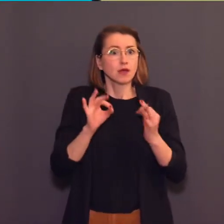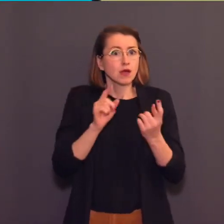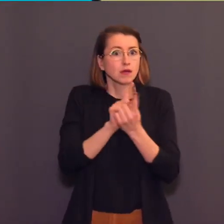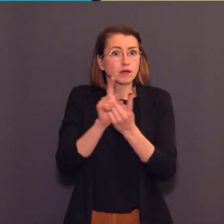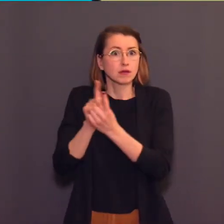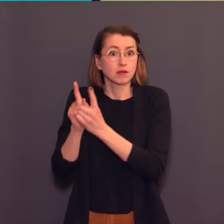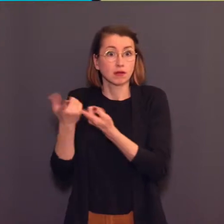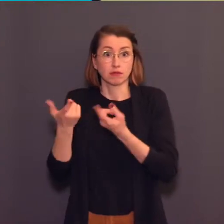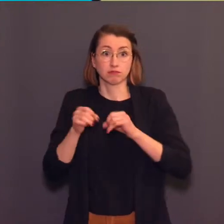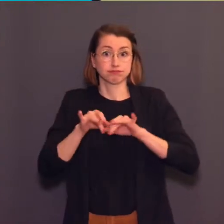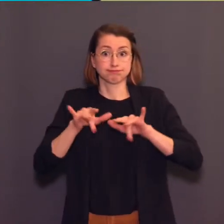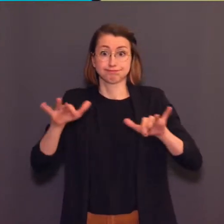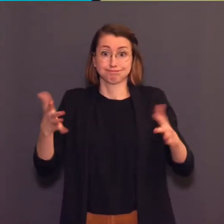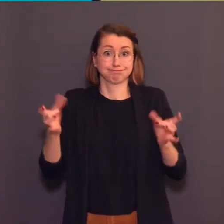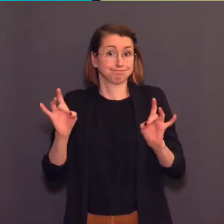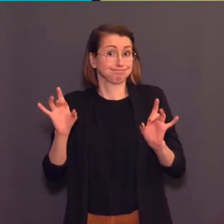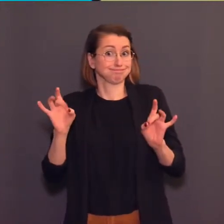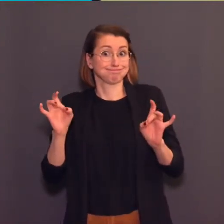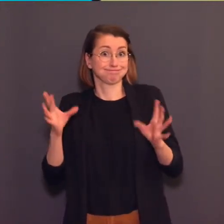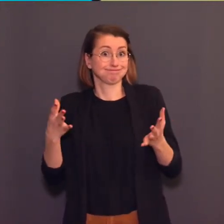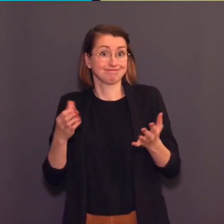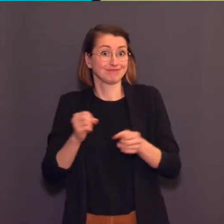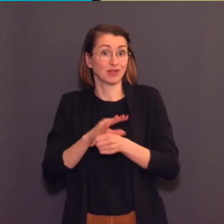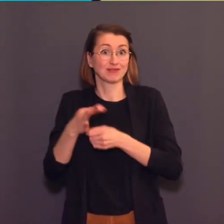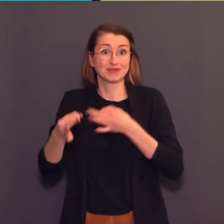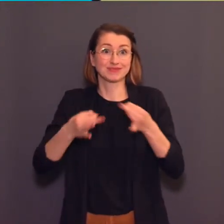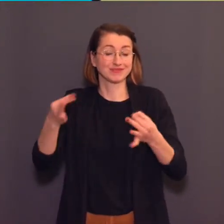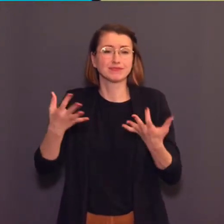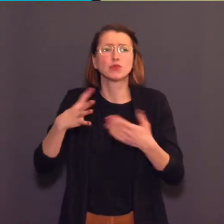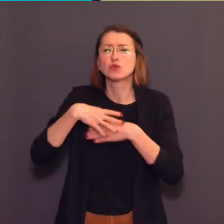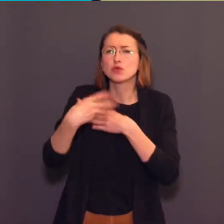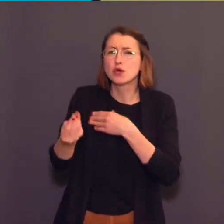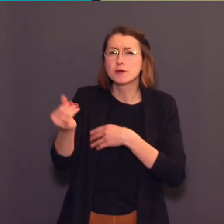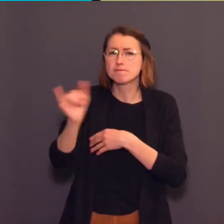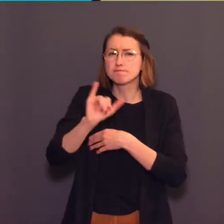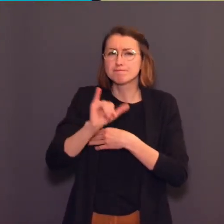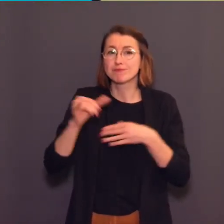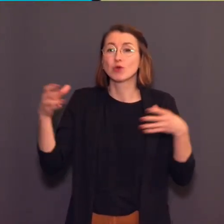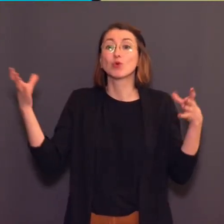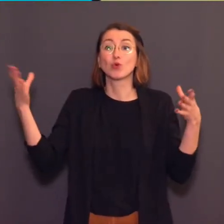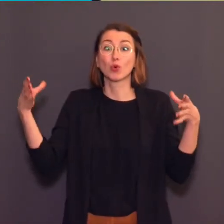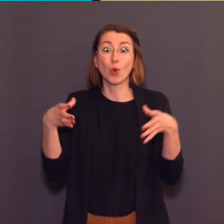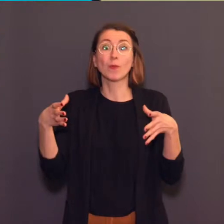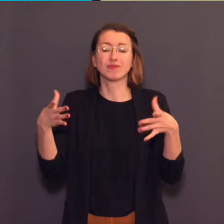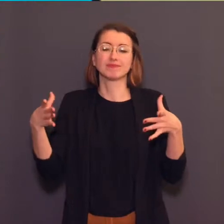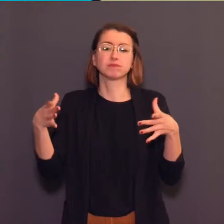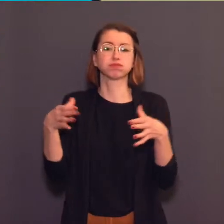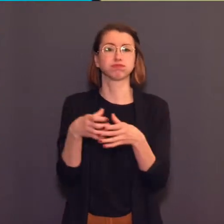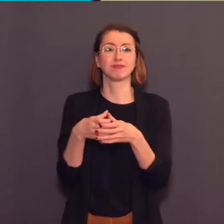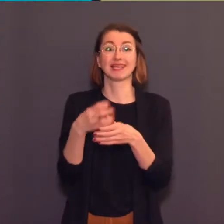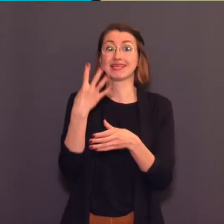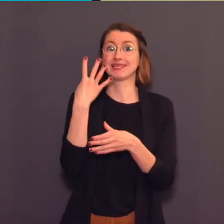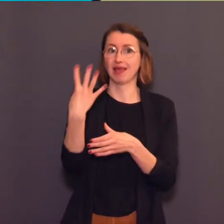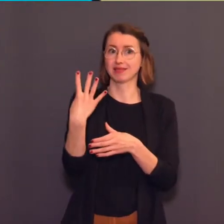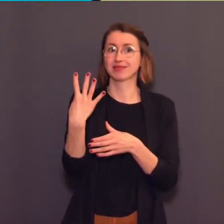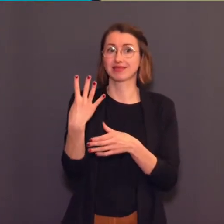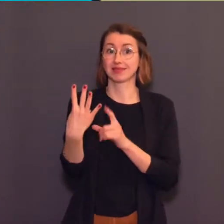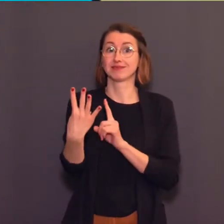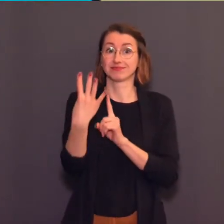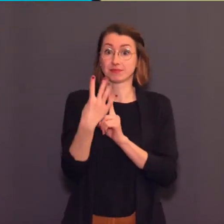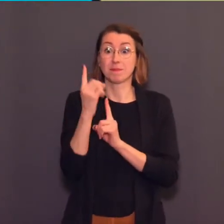De ne pas être à plus de 4 personnes ensemble à l'extérieur, tout en gardant vos distances et toutes les précautions